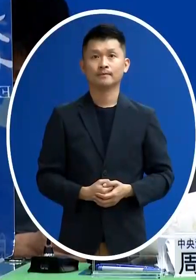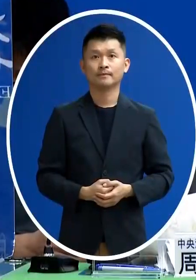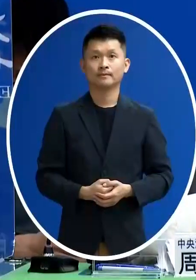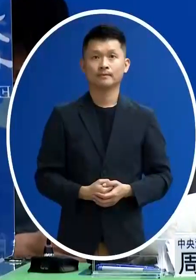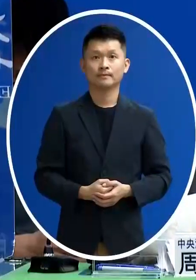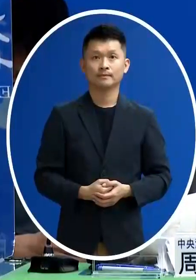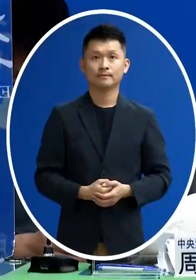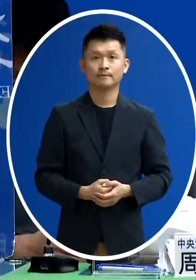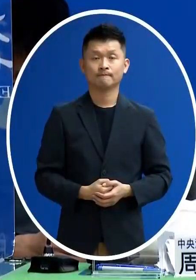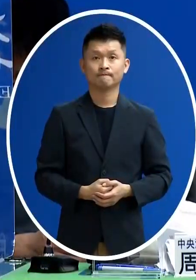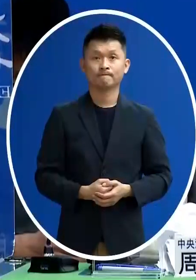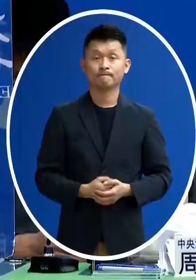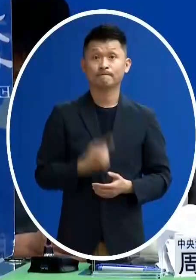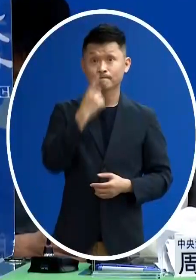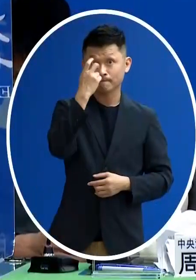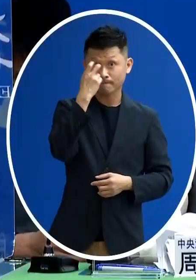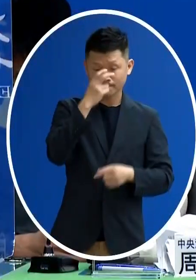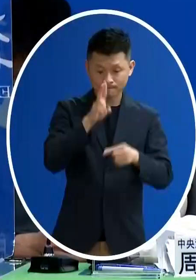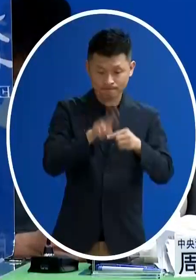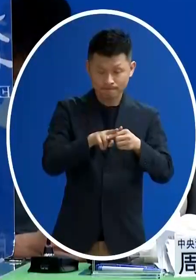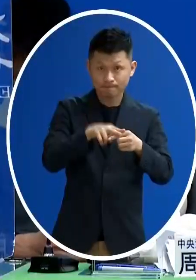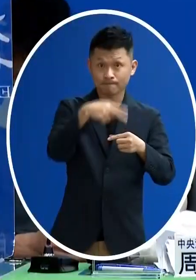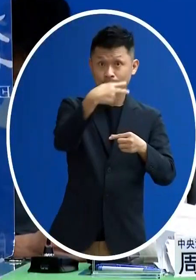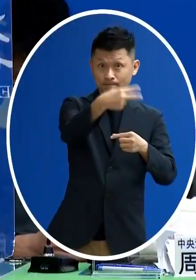那因为快筛阳性，